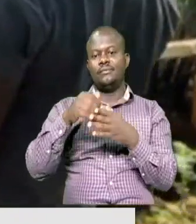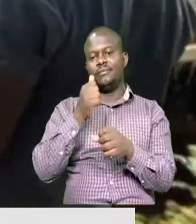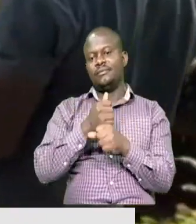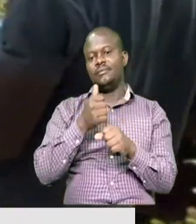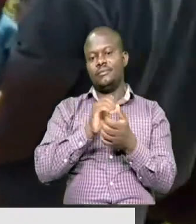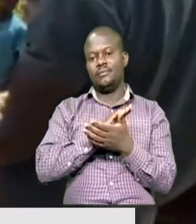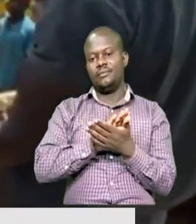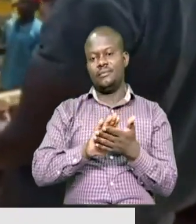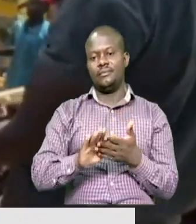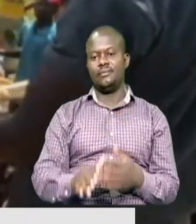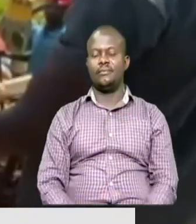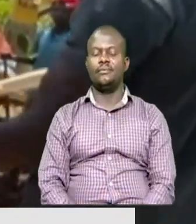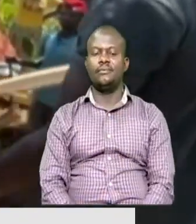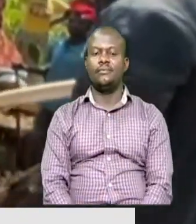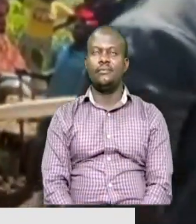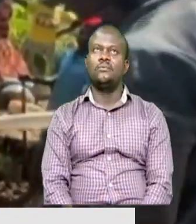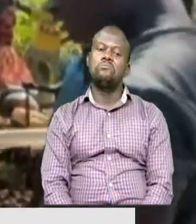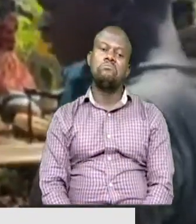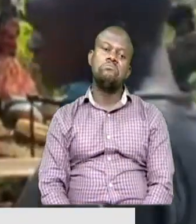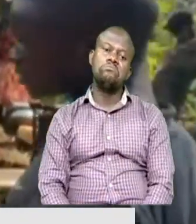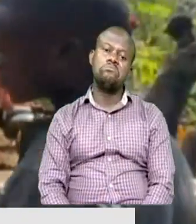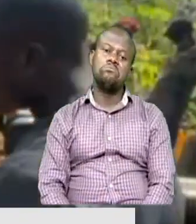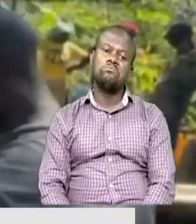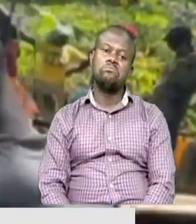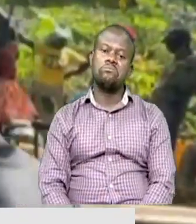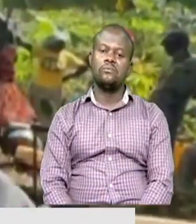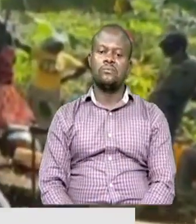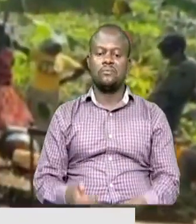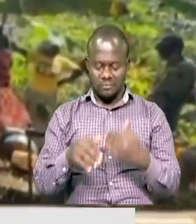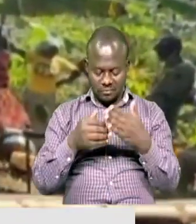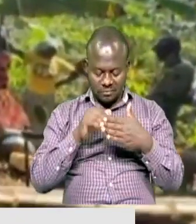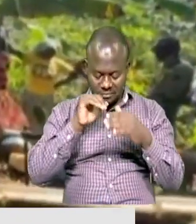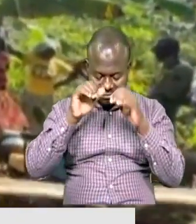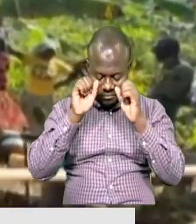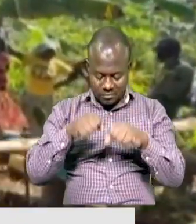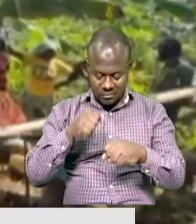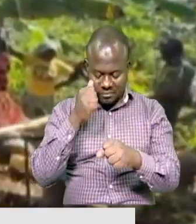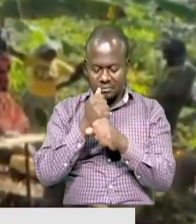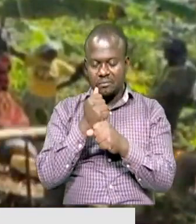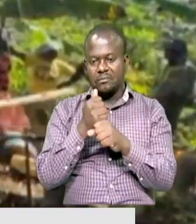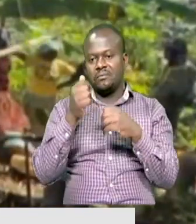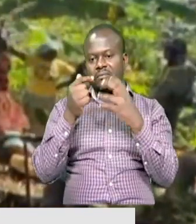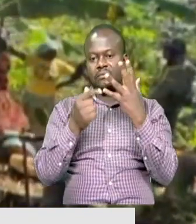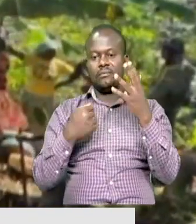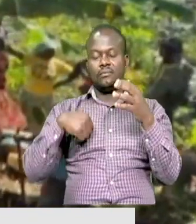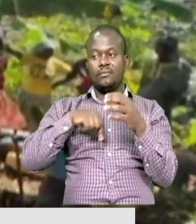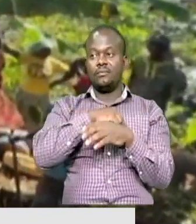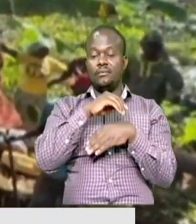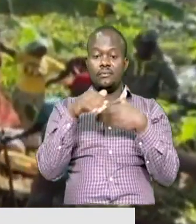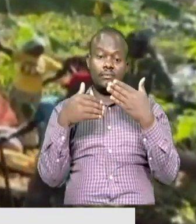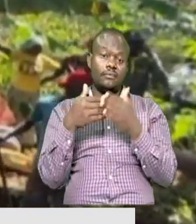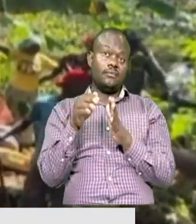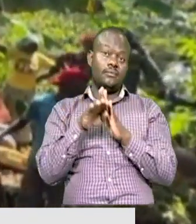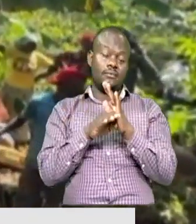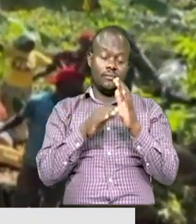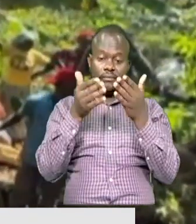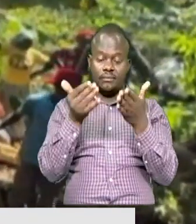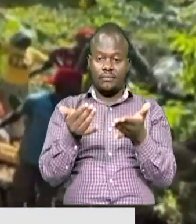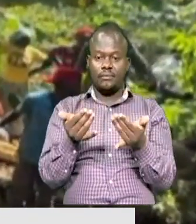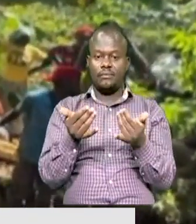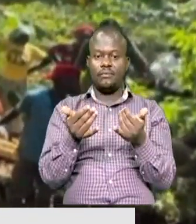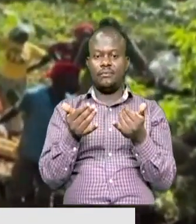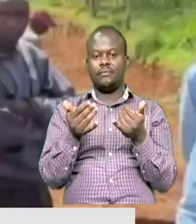isuku ubwo rero ntibashoboye kuhakora ariko bitewe n'uko izo gahunda zaba ziriho